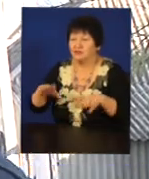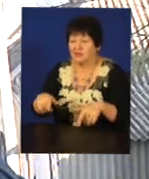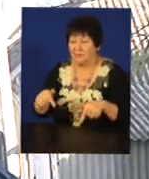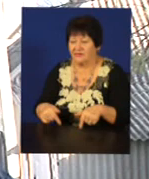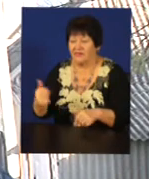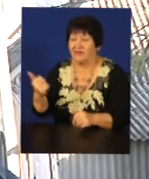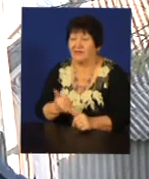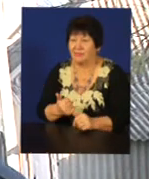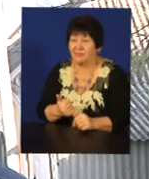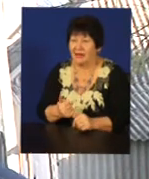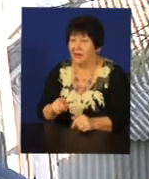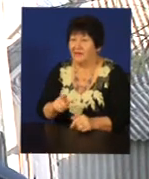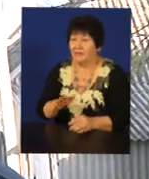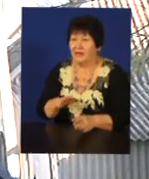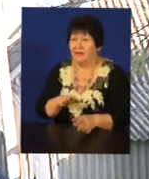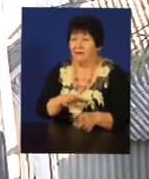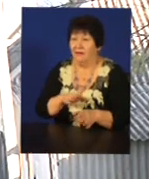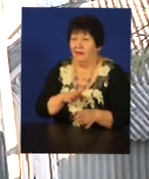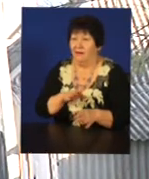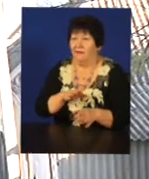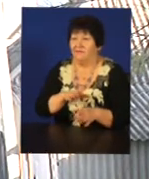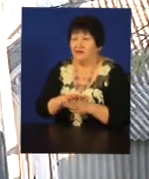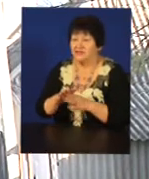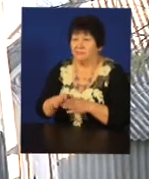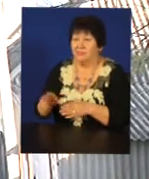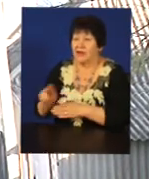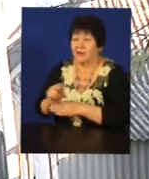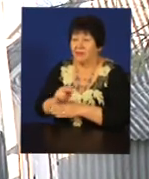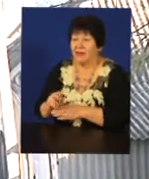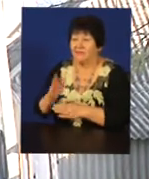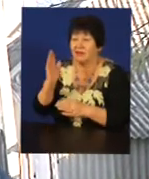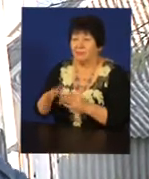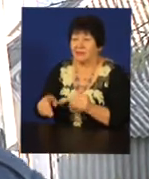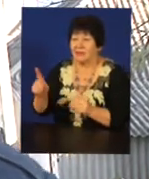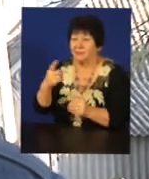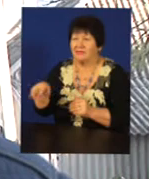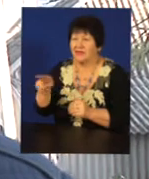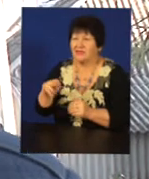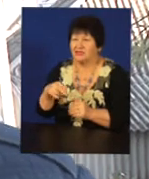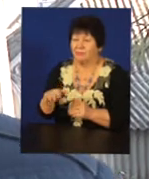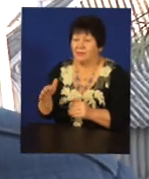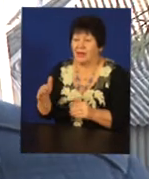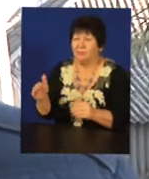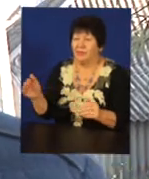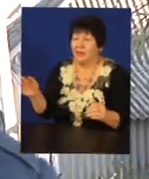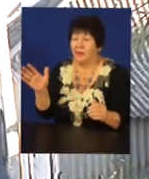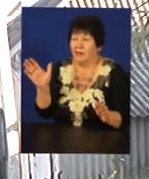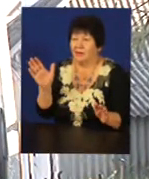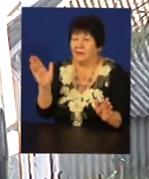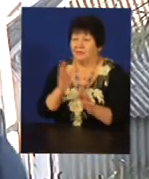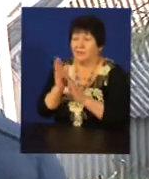săptămâna aceasta ca să mai facem unele reparații capitale, de pe 1 decembrie o să fie timpul